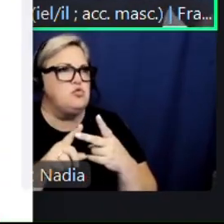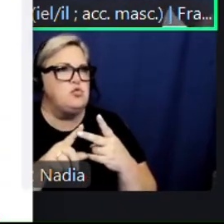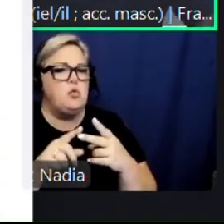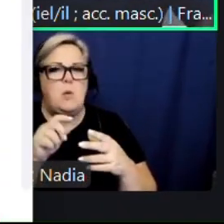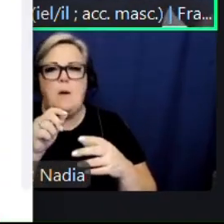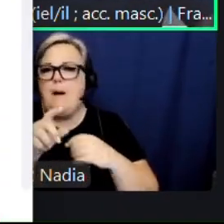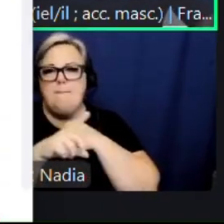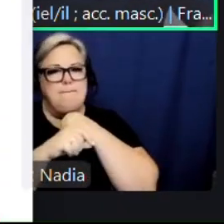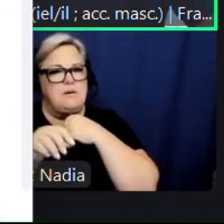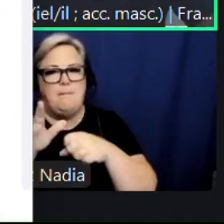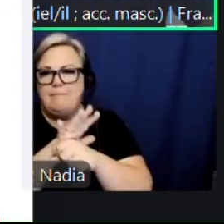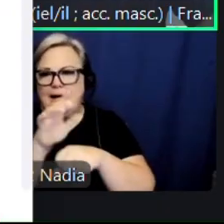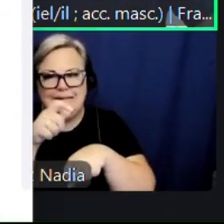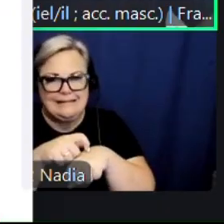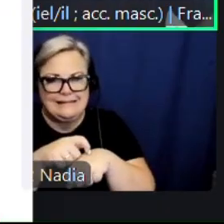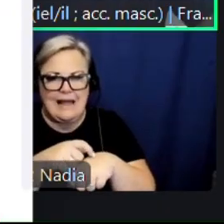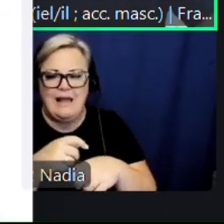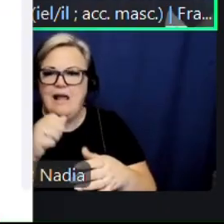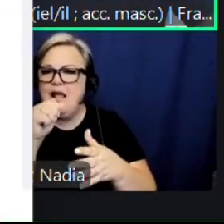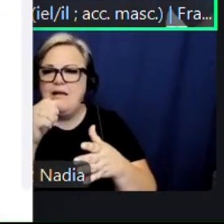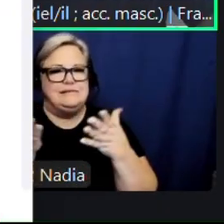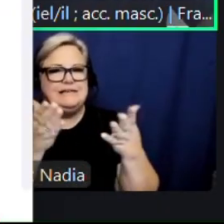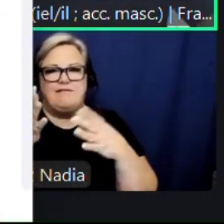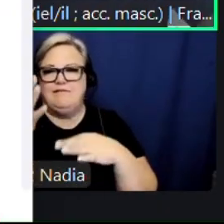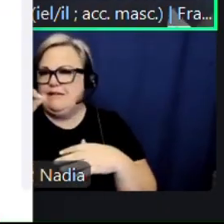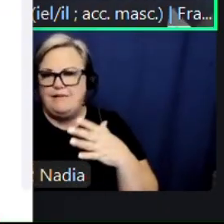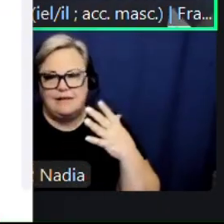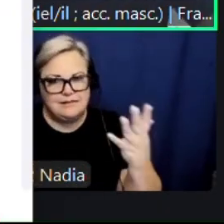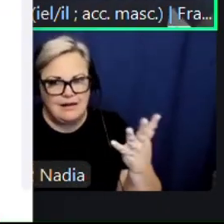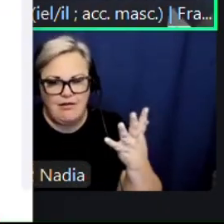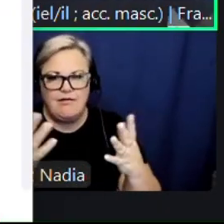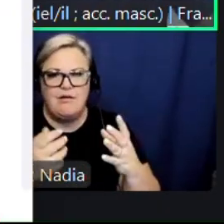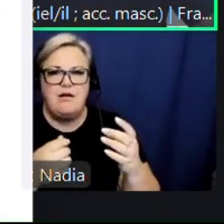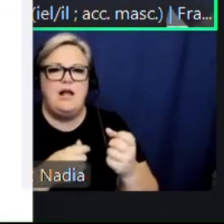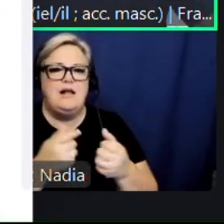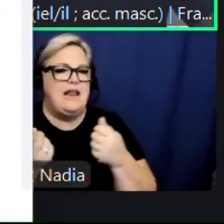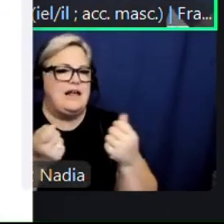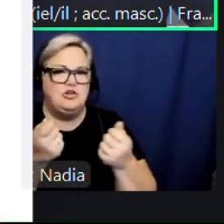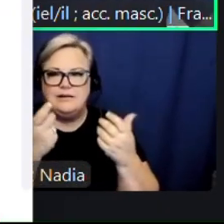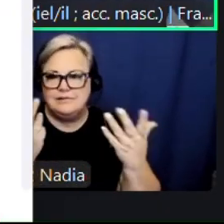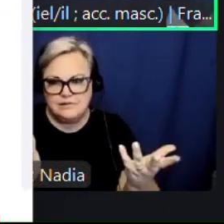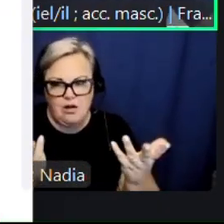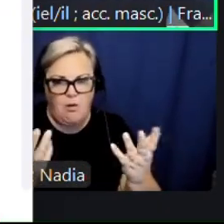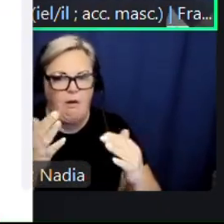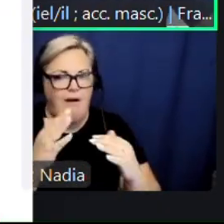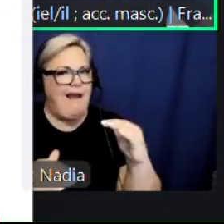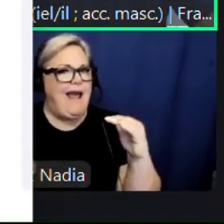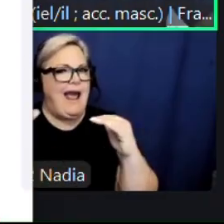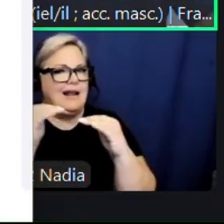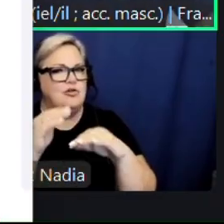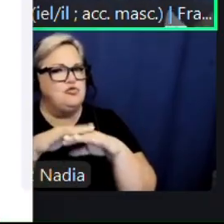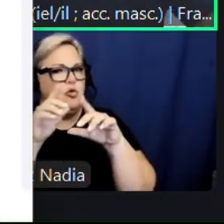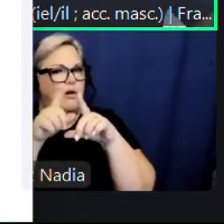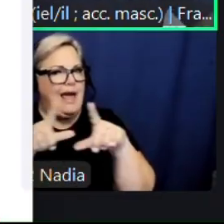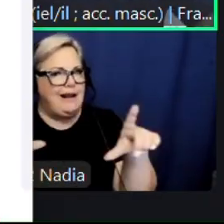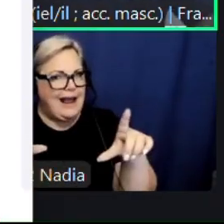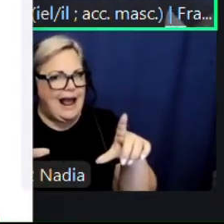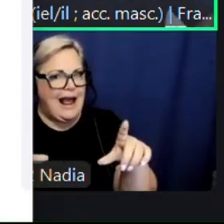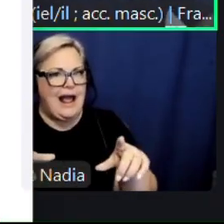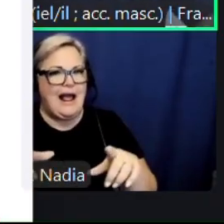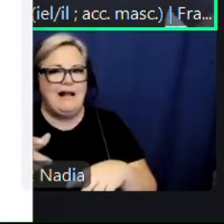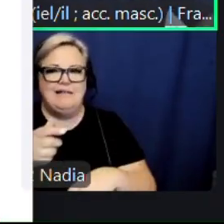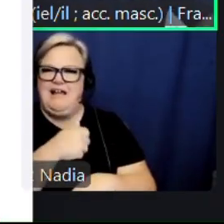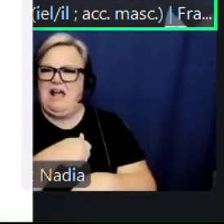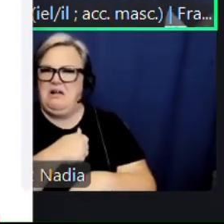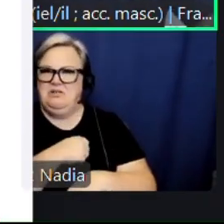temps du personnel, un manque de services en français, l'appui de la gestion, le niveau d'inclusion du langage, les attitudes